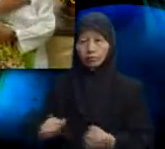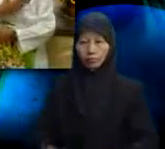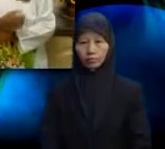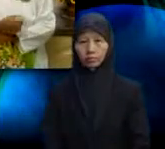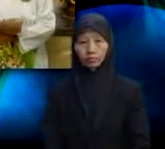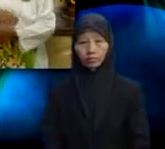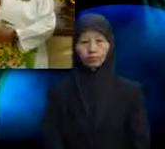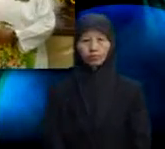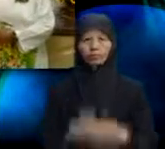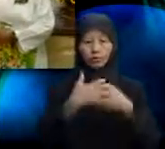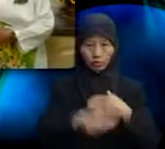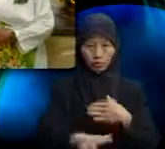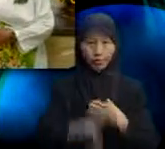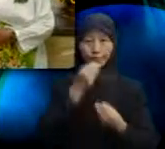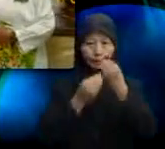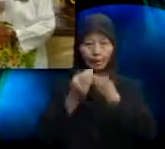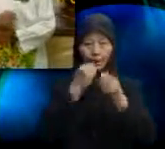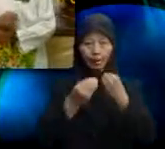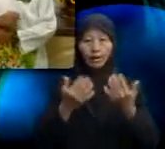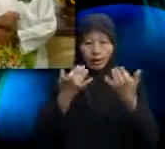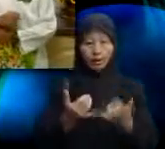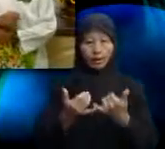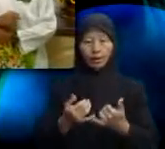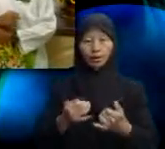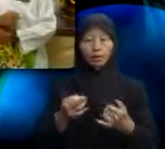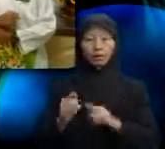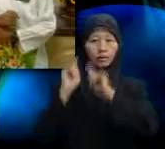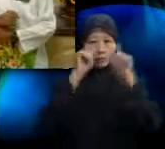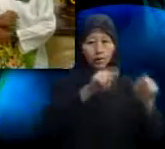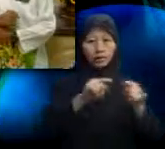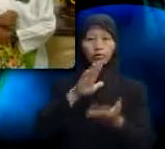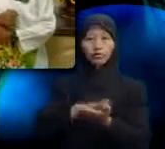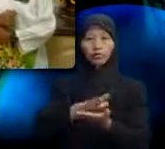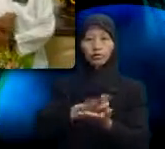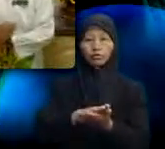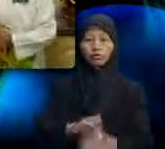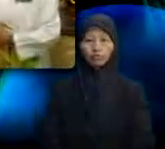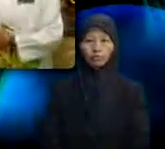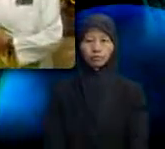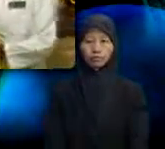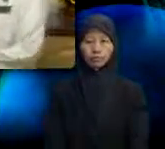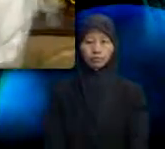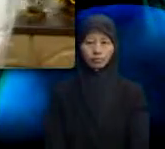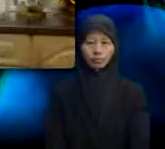tadi. Setelah bersarapan, marilah kita bersedia ke sekolah pula.